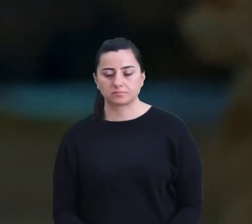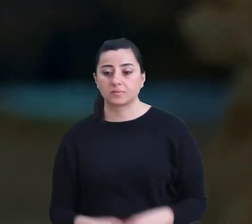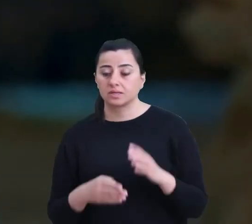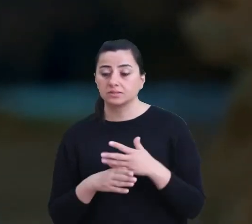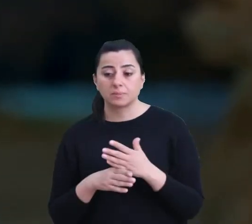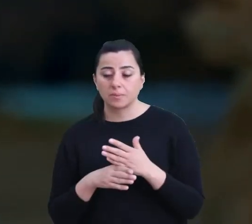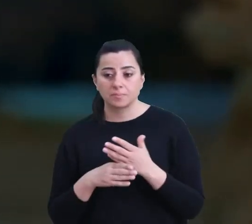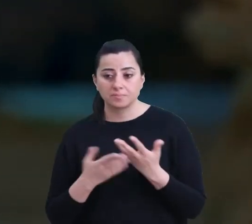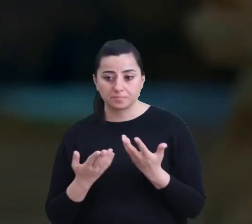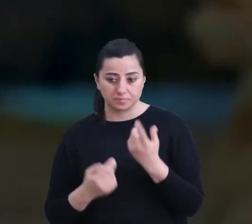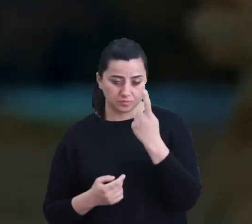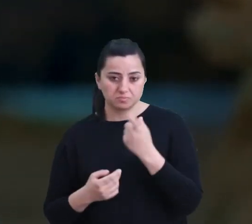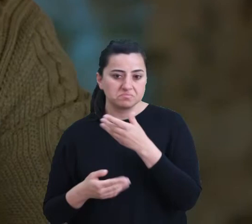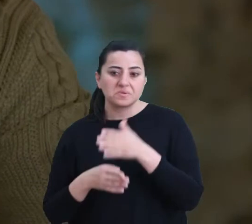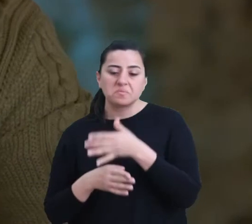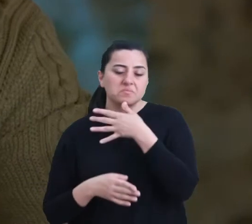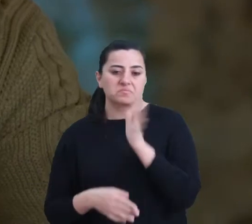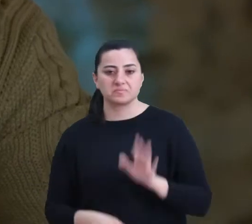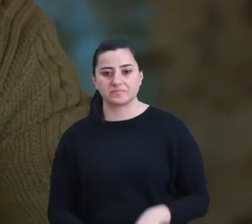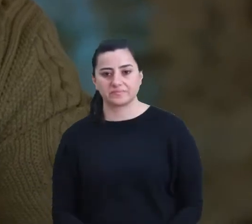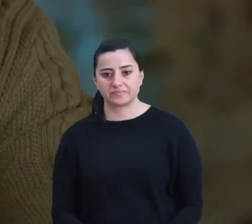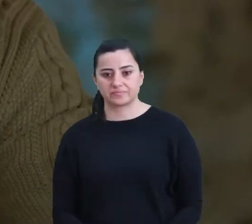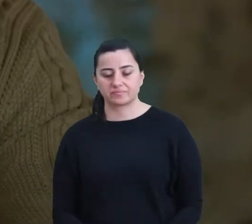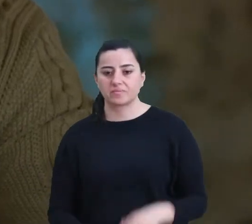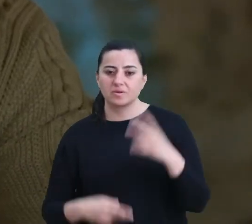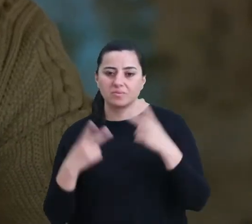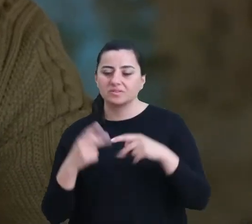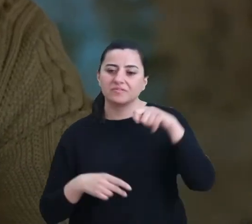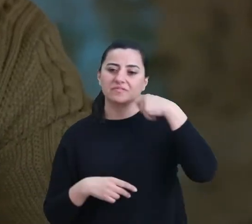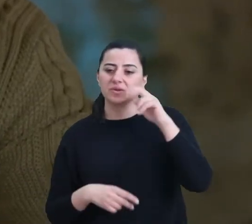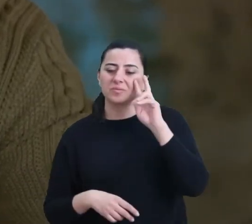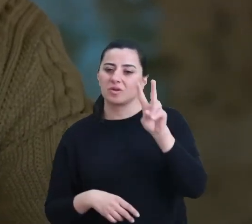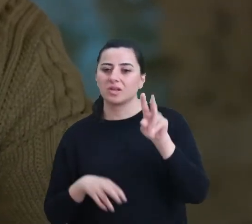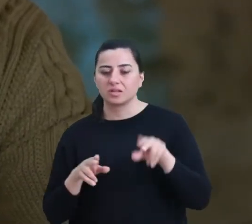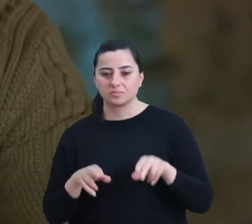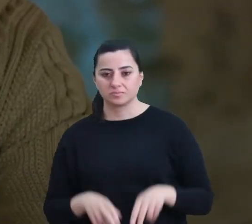Neden diyeceksin? Bilmiyorum. Hani bazı filmlerde oluyor ya.